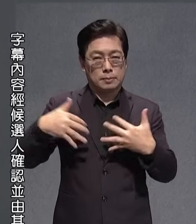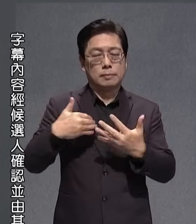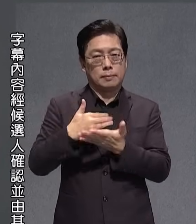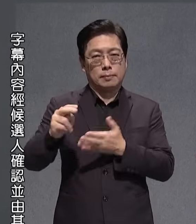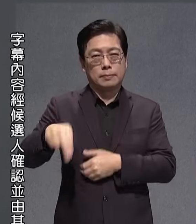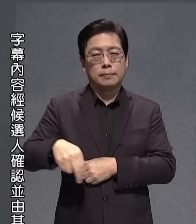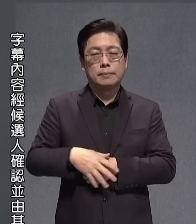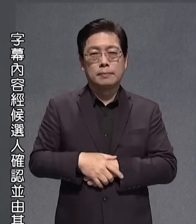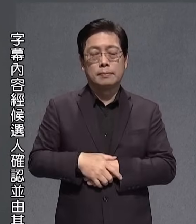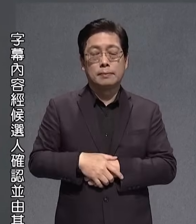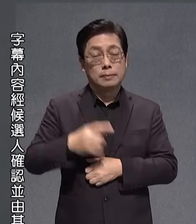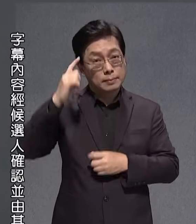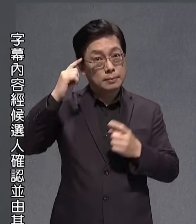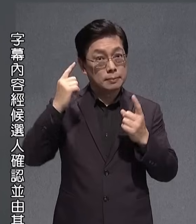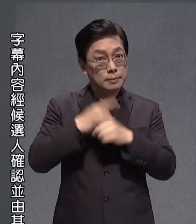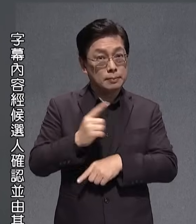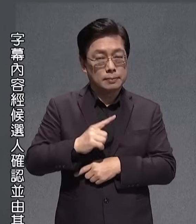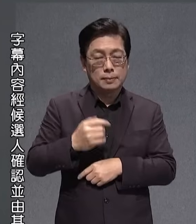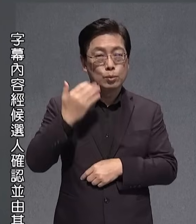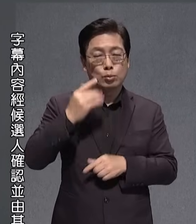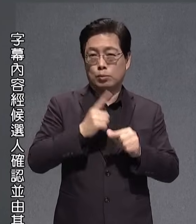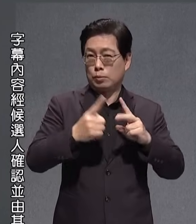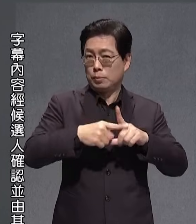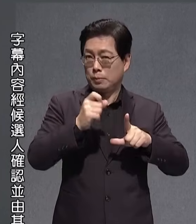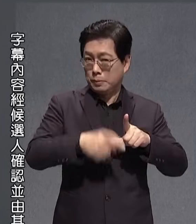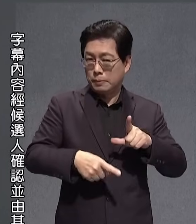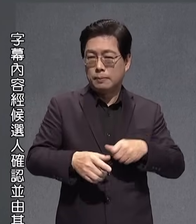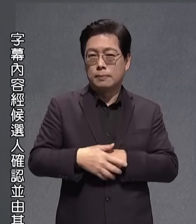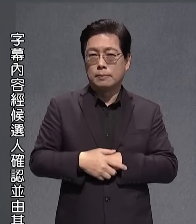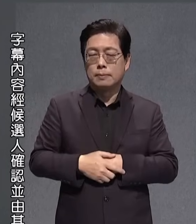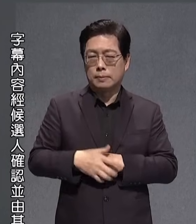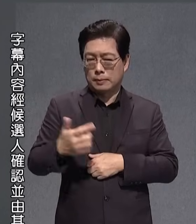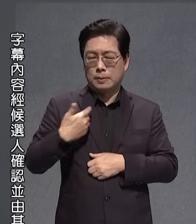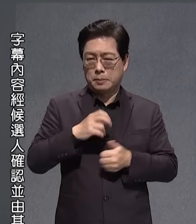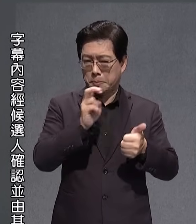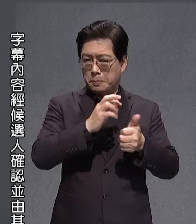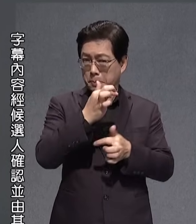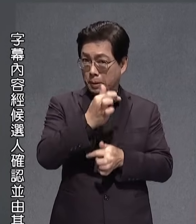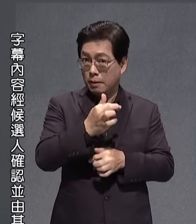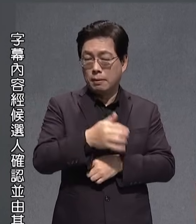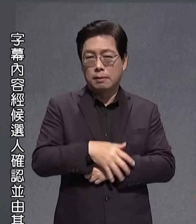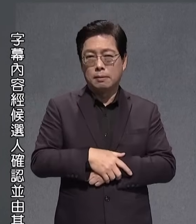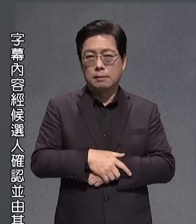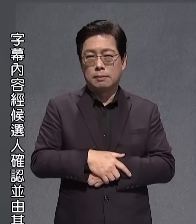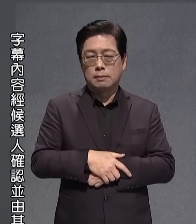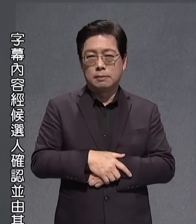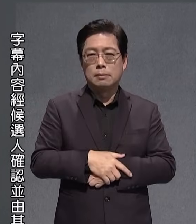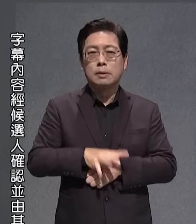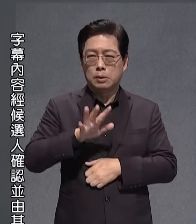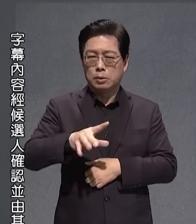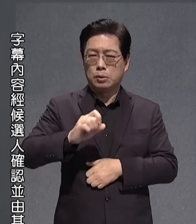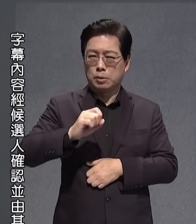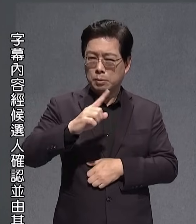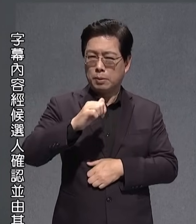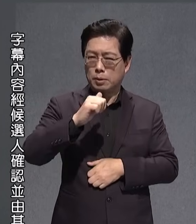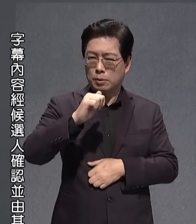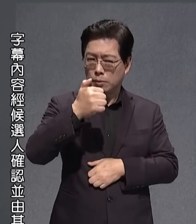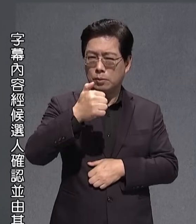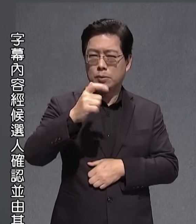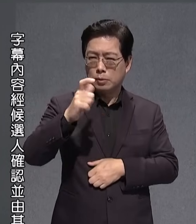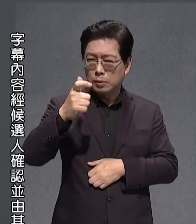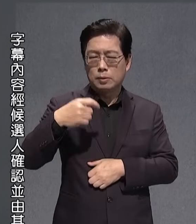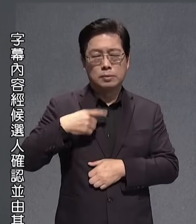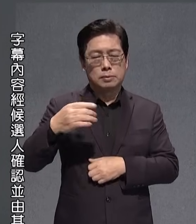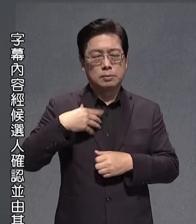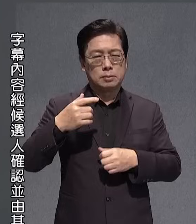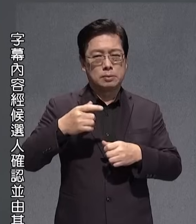说，只要中小企业能够得到妥善的照顾，有150-160万家的中小企